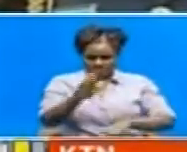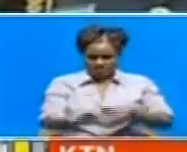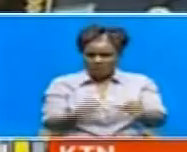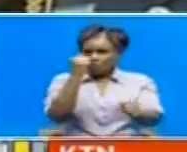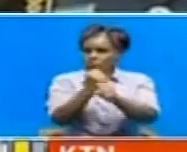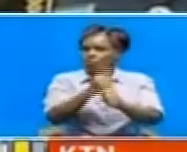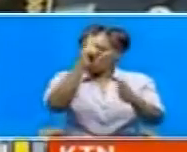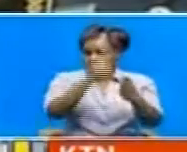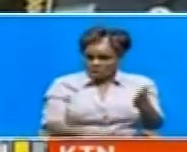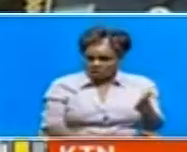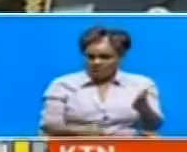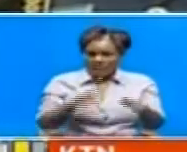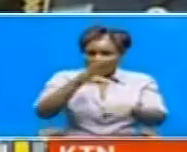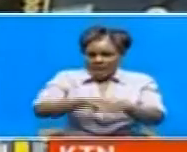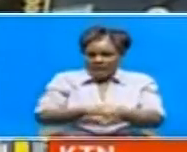Unachukua sindano